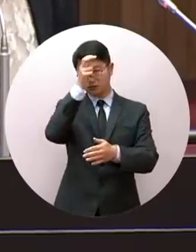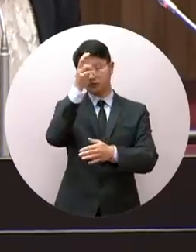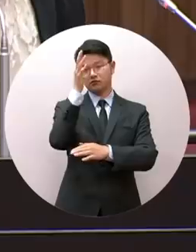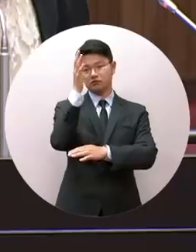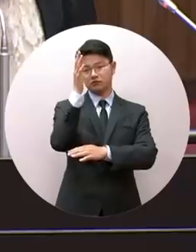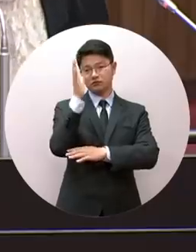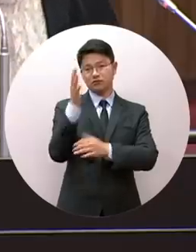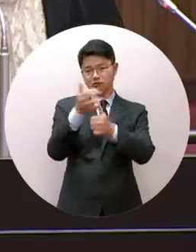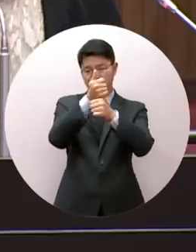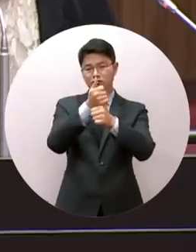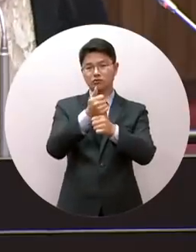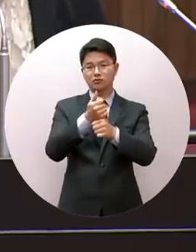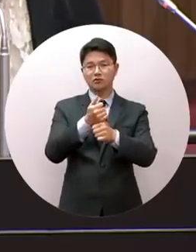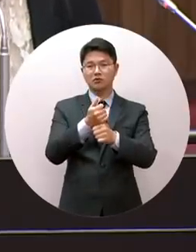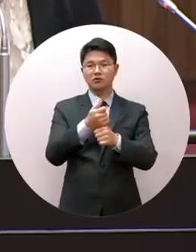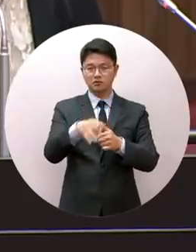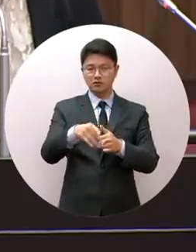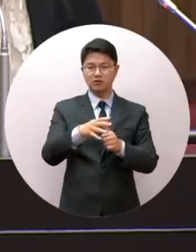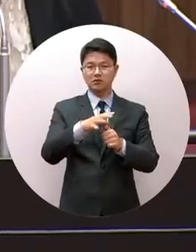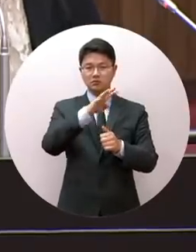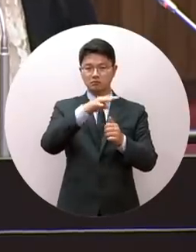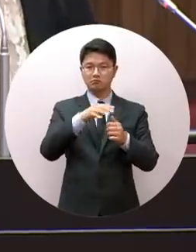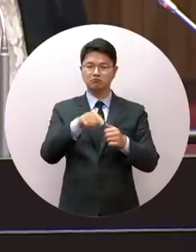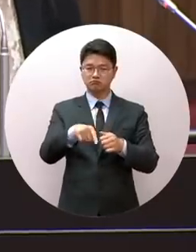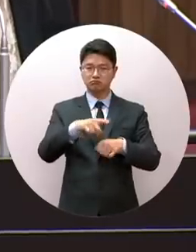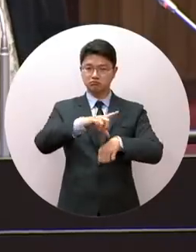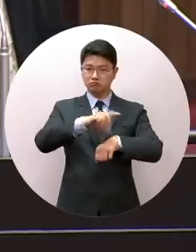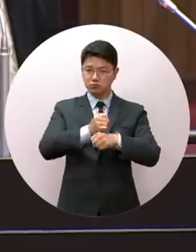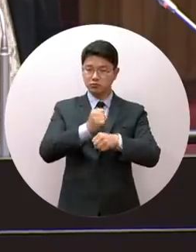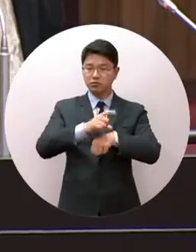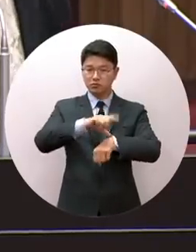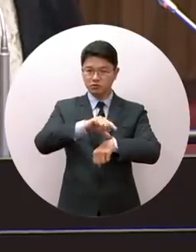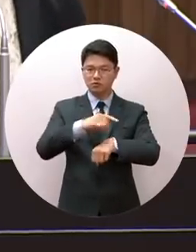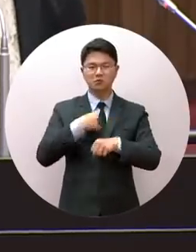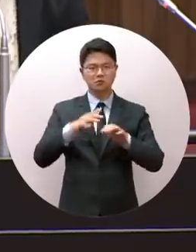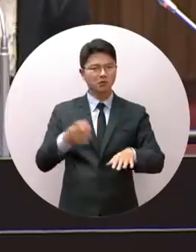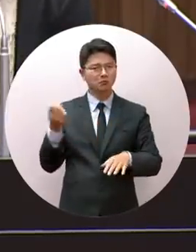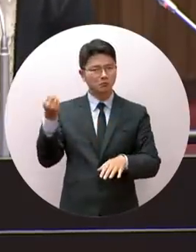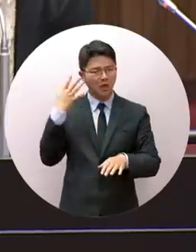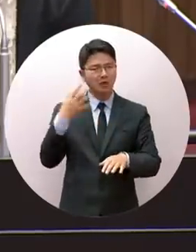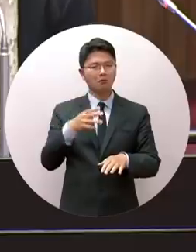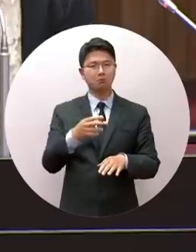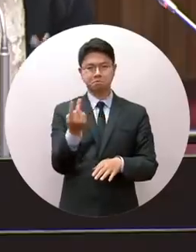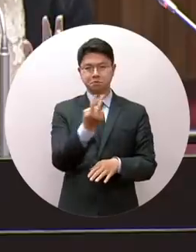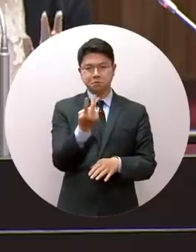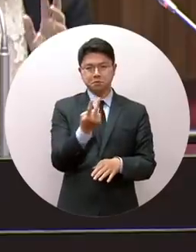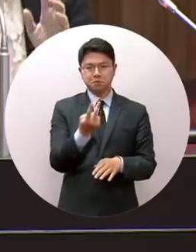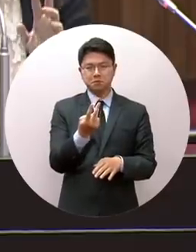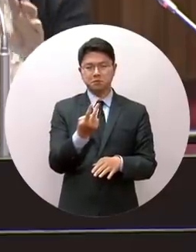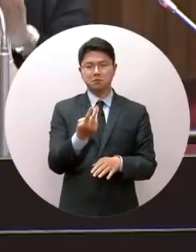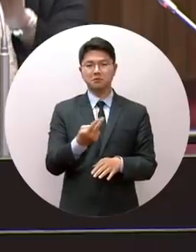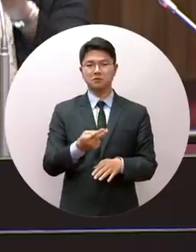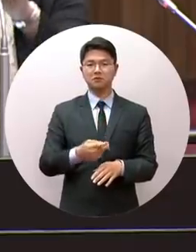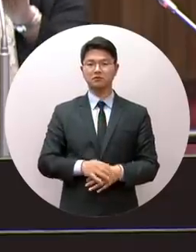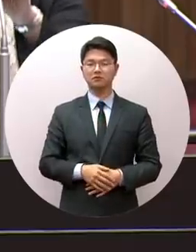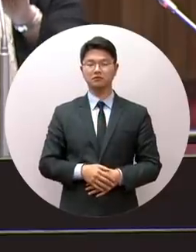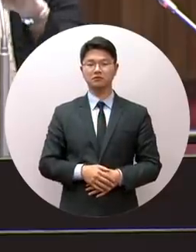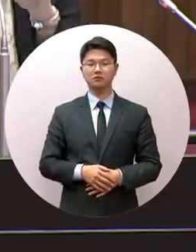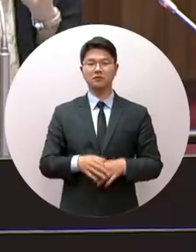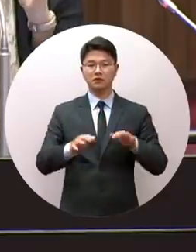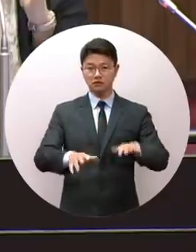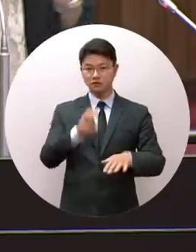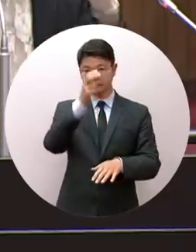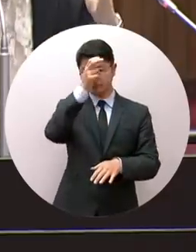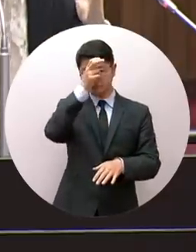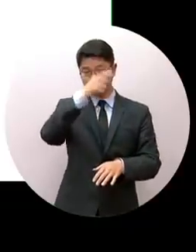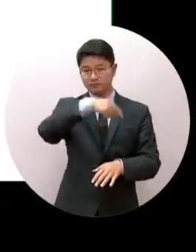实上或许有两套班表哦。我听到，我私下听到是有两套班表哦。但是其实我们都知道，现在原警